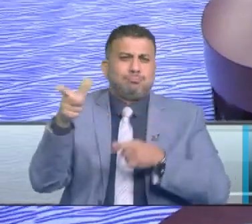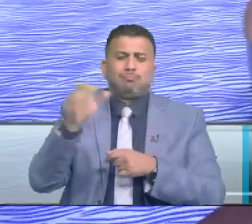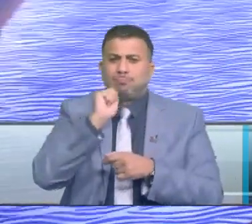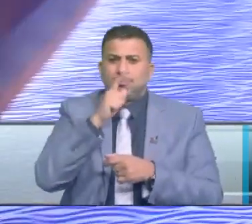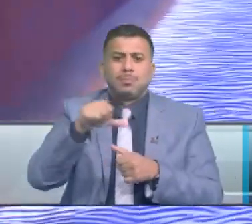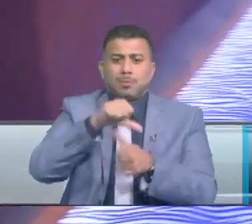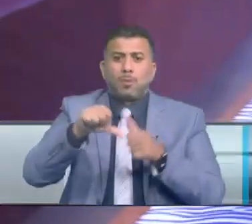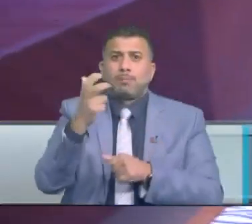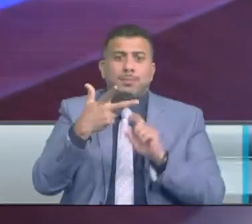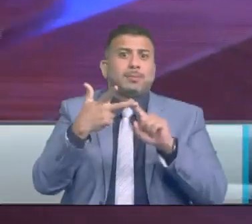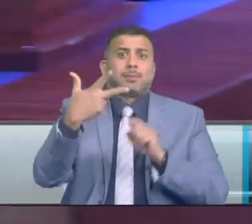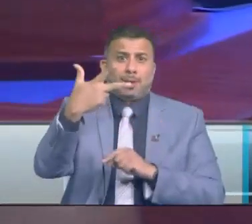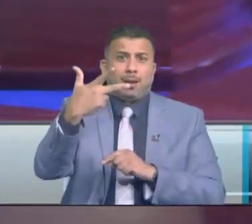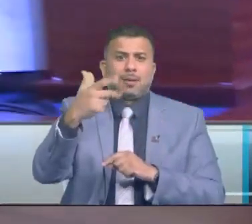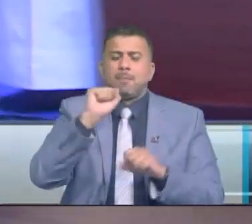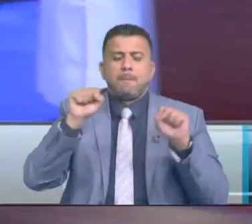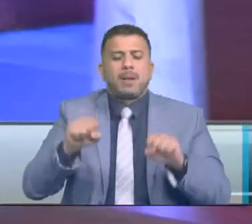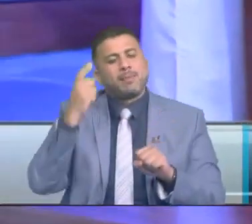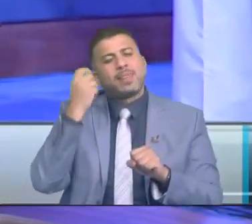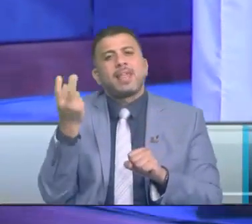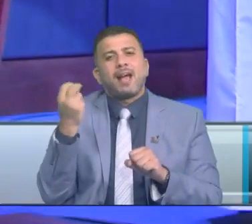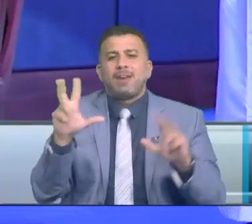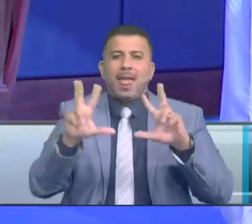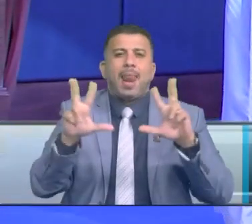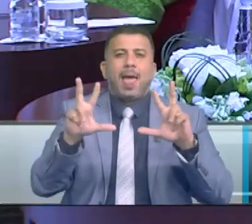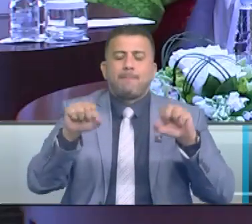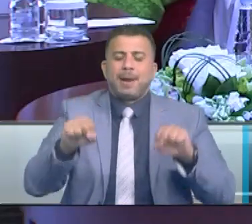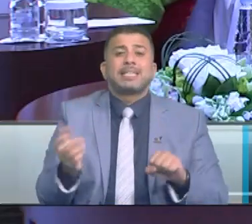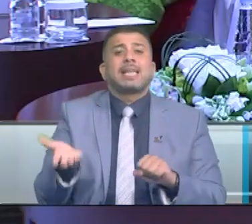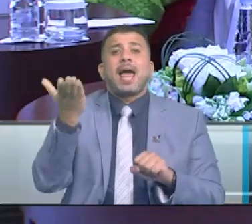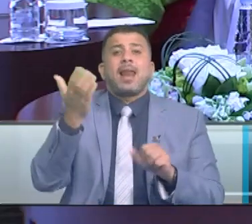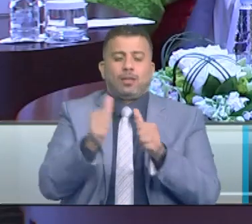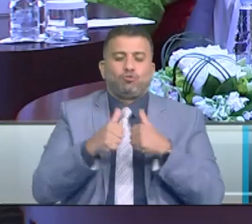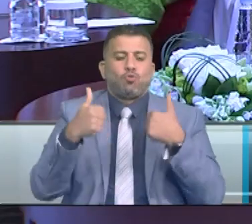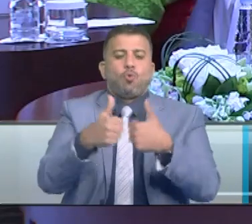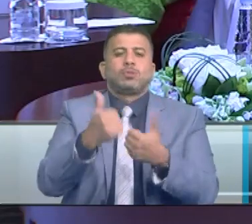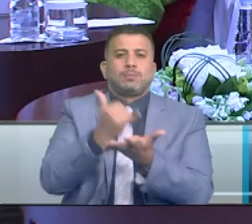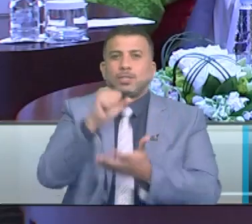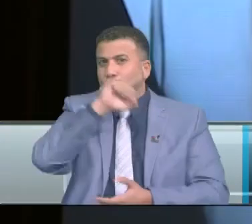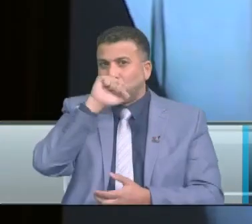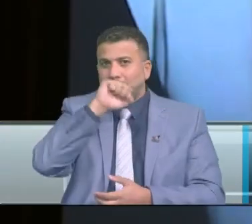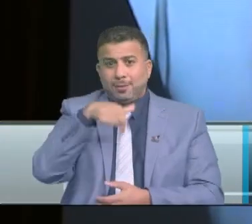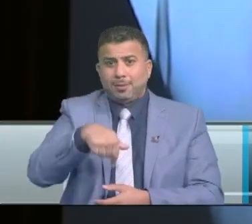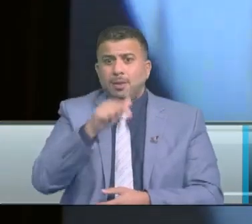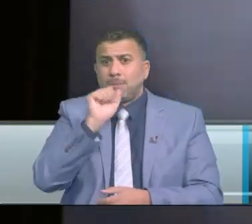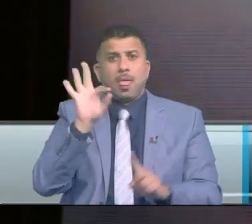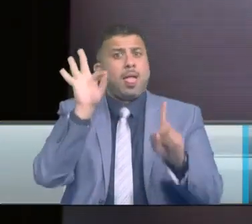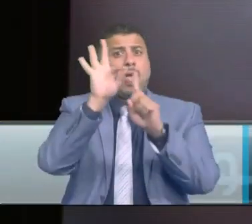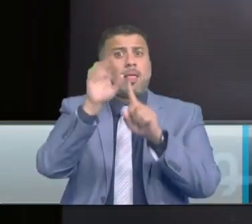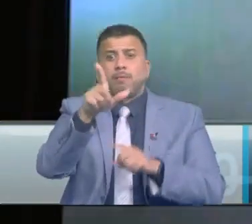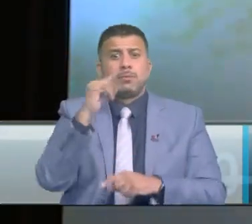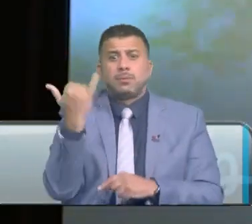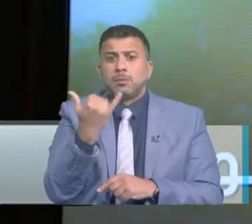بدورته الثالثة، وينظمه المكتب الثقافي والإعلامي في المجلس الأعلى لشؤون الأسرة بالشارقة بهدف تسليط